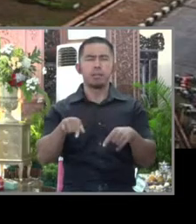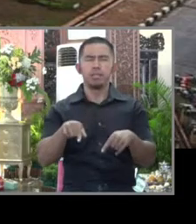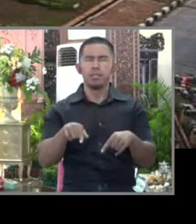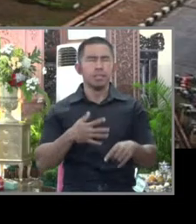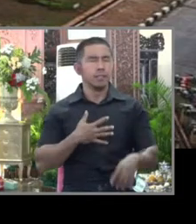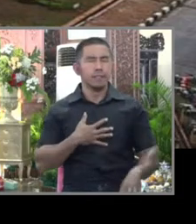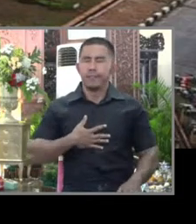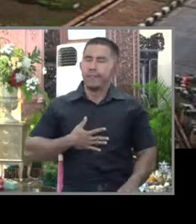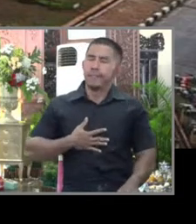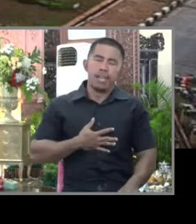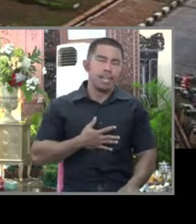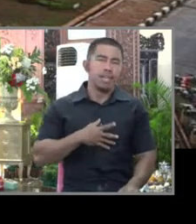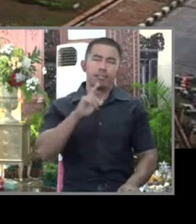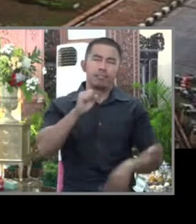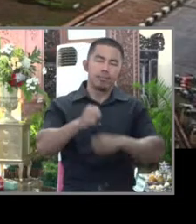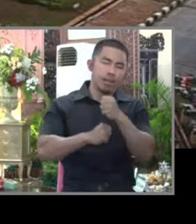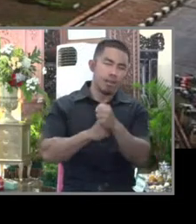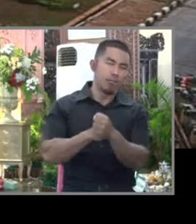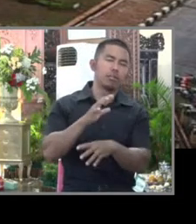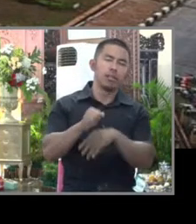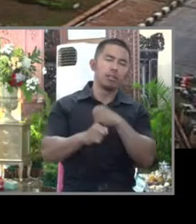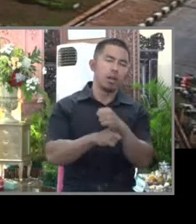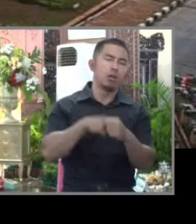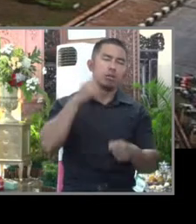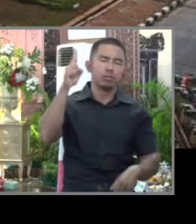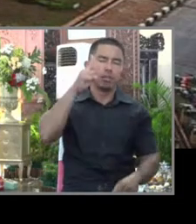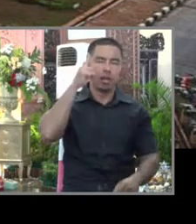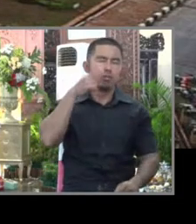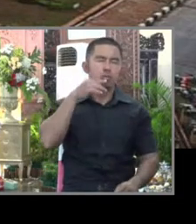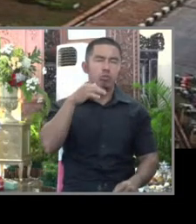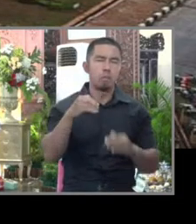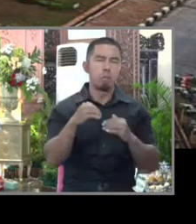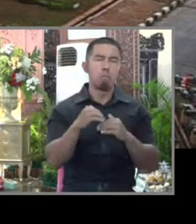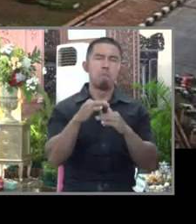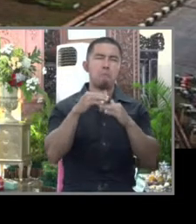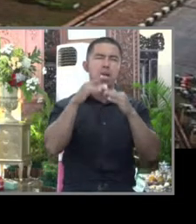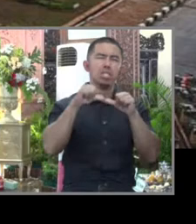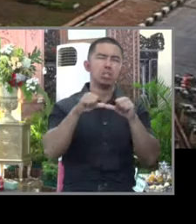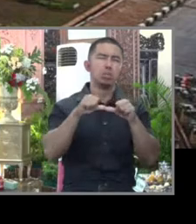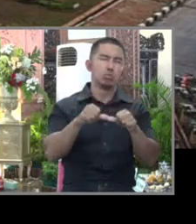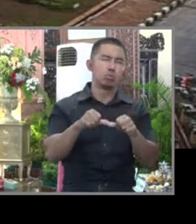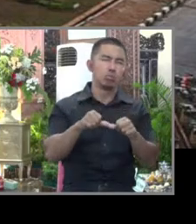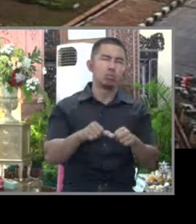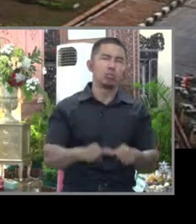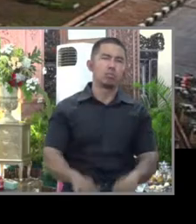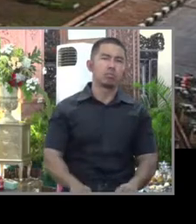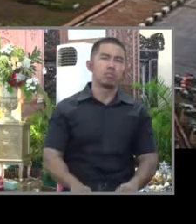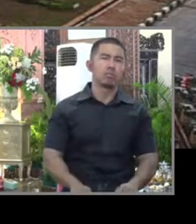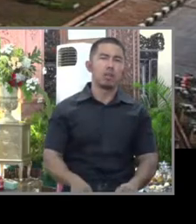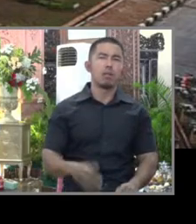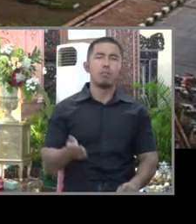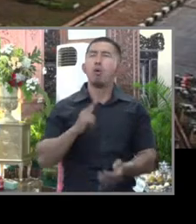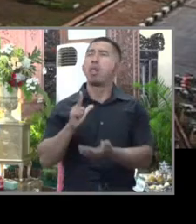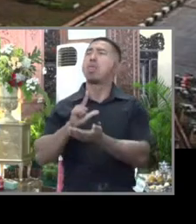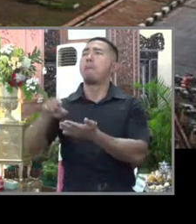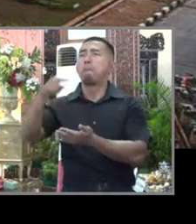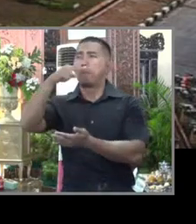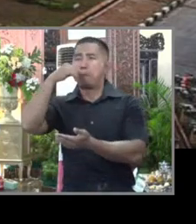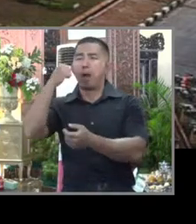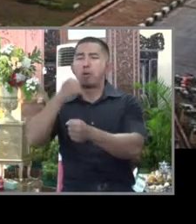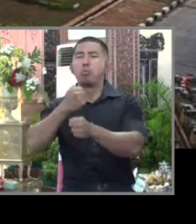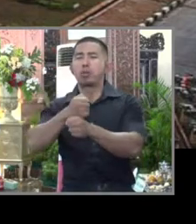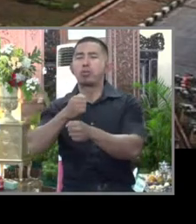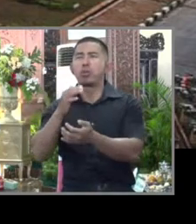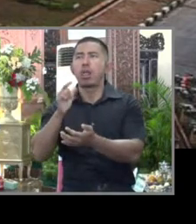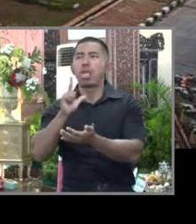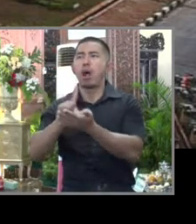setiap tahun itu selalu banjir kadang-kadang Saya malu sudah kayak begini lapor Pak Gubernur itu masih banjir